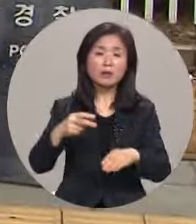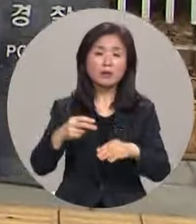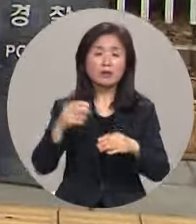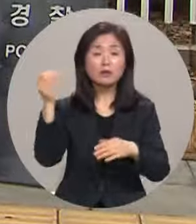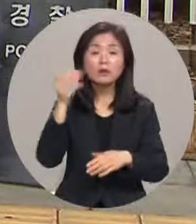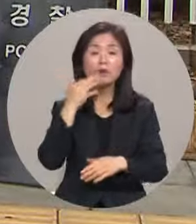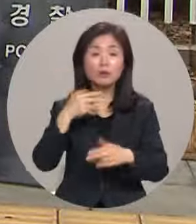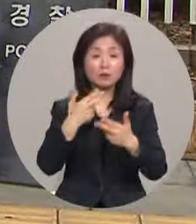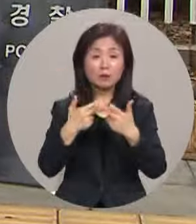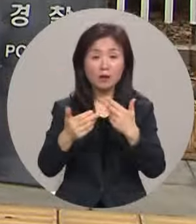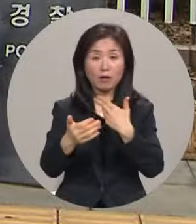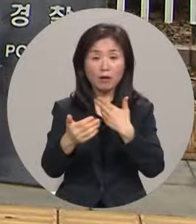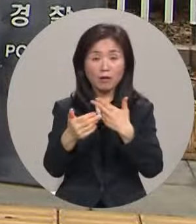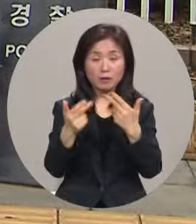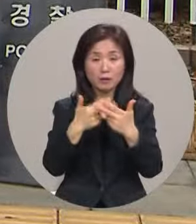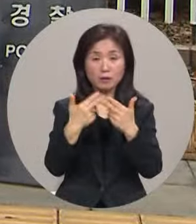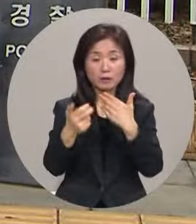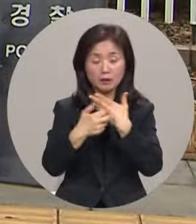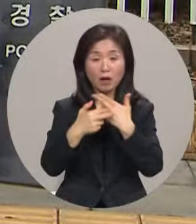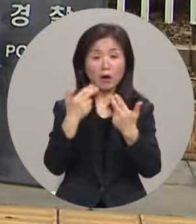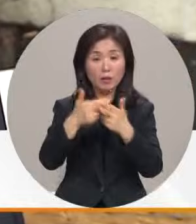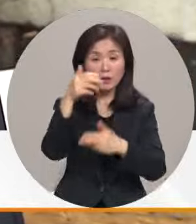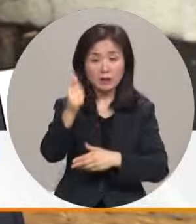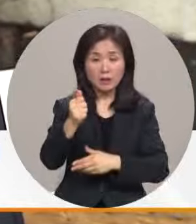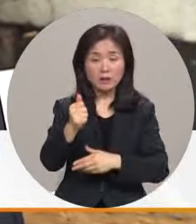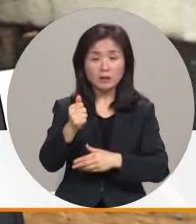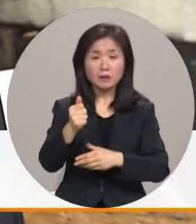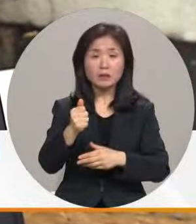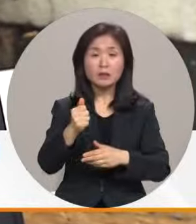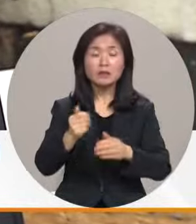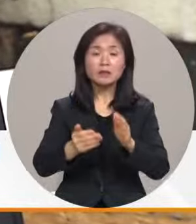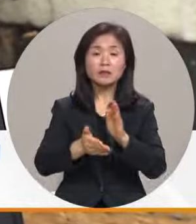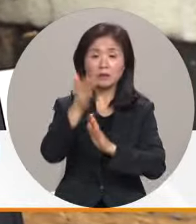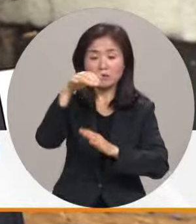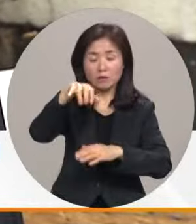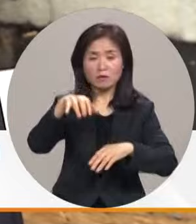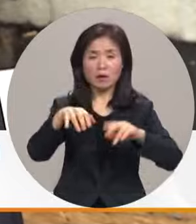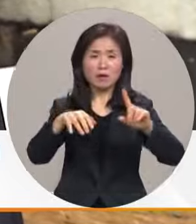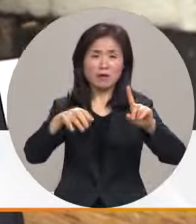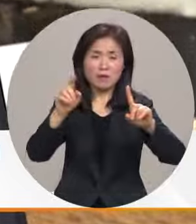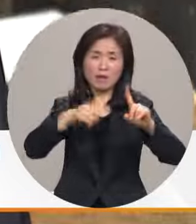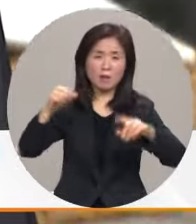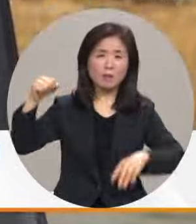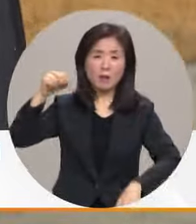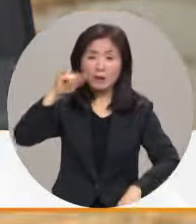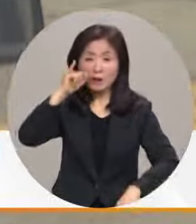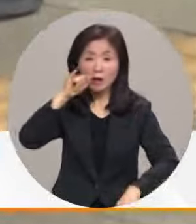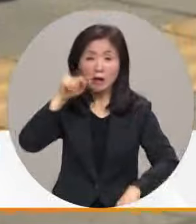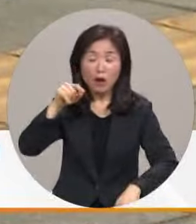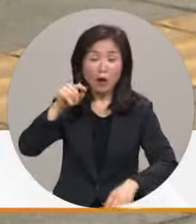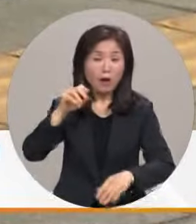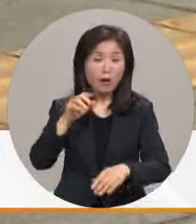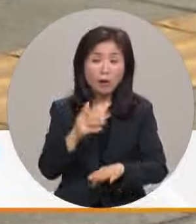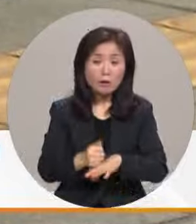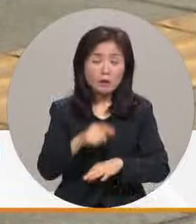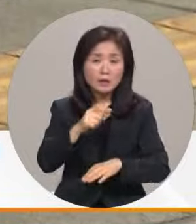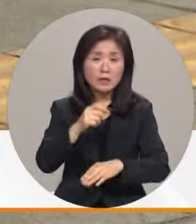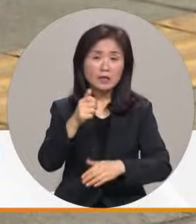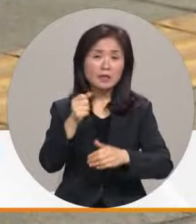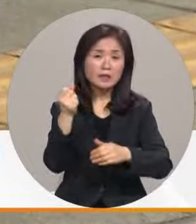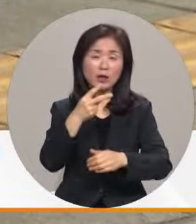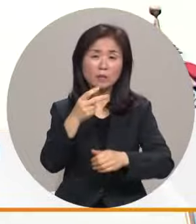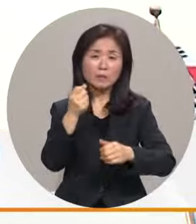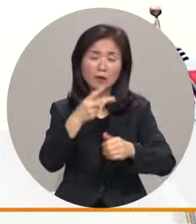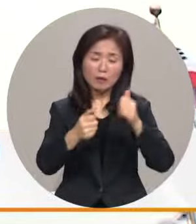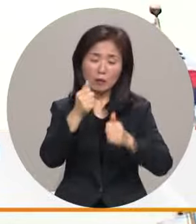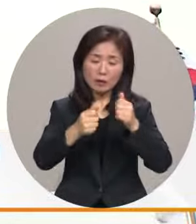1인시위를 이어갔습니다 급격한 정원 학대가 이른바 수생을 양산할뿐 아니라 의대 교육의 질도